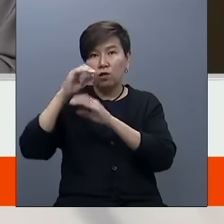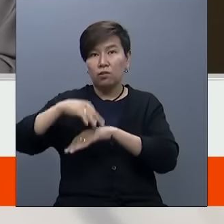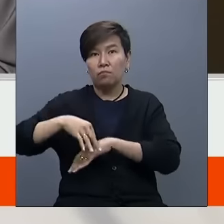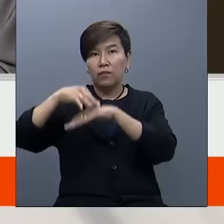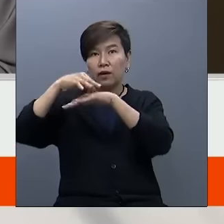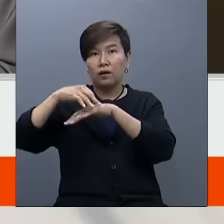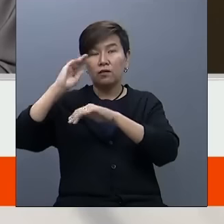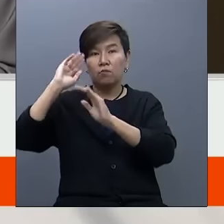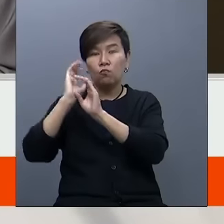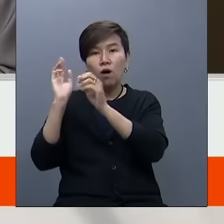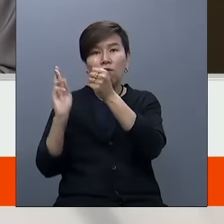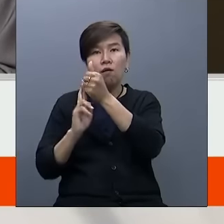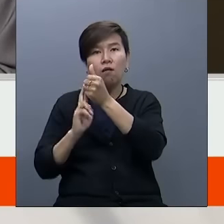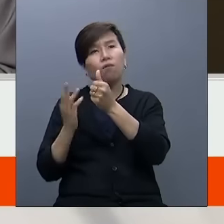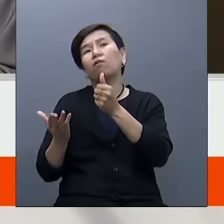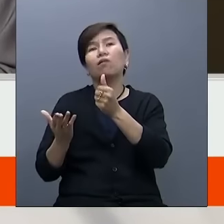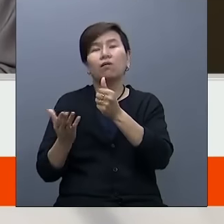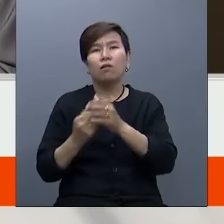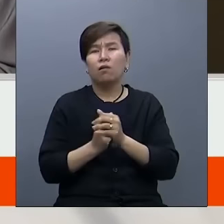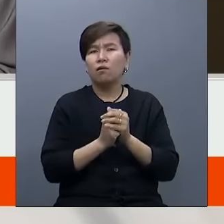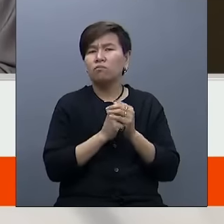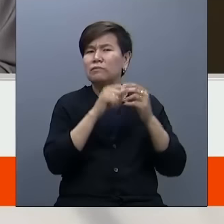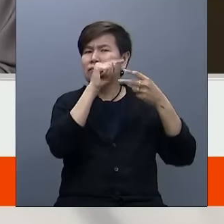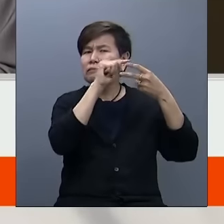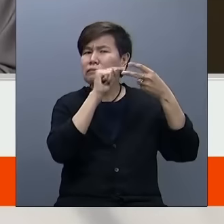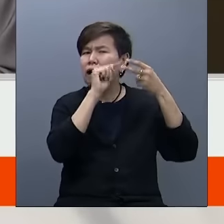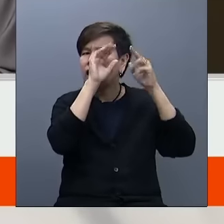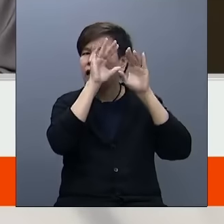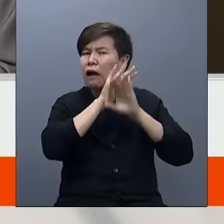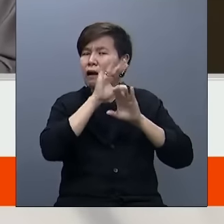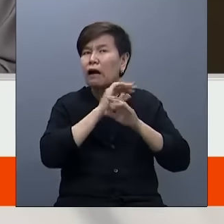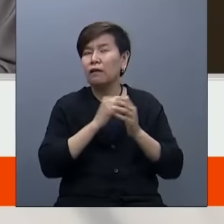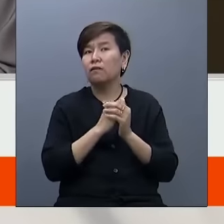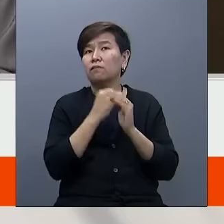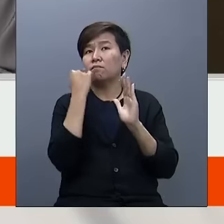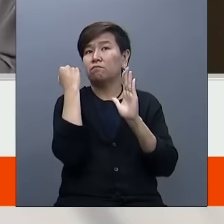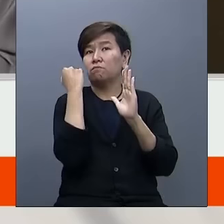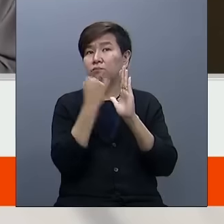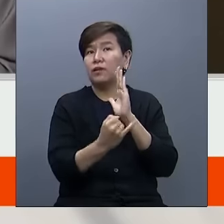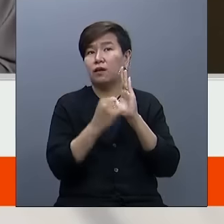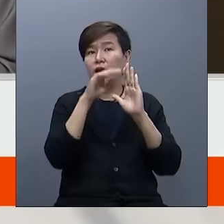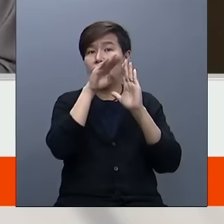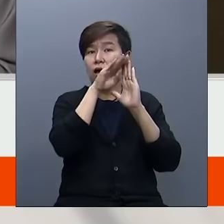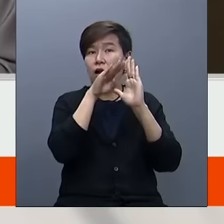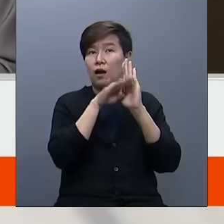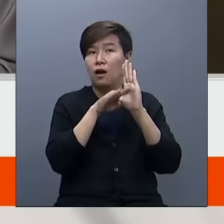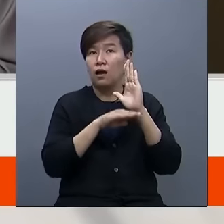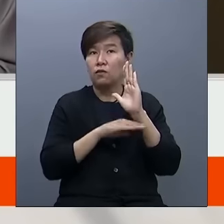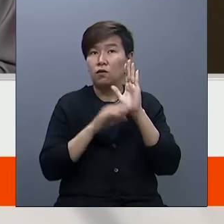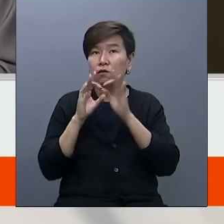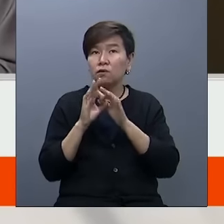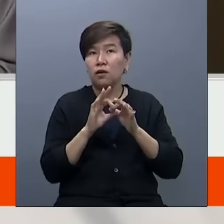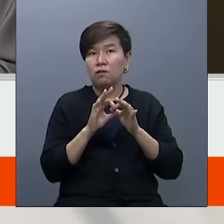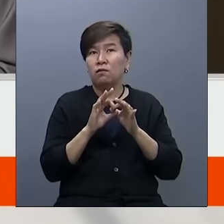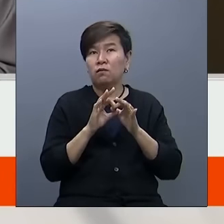รองผบ.ตร.เนี่ยค่ะแบบนี้มันเทียบเคียงในลักษณะของรูปแบบความผิดมูลฐานและกระบวนการในการพิจารณาขั้น